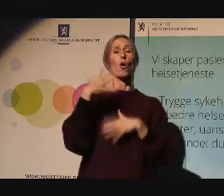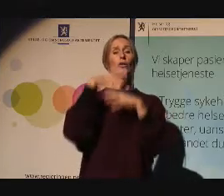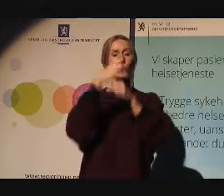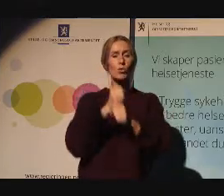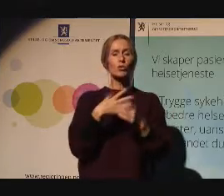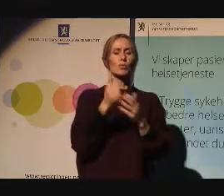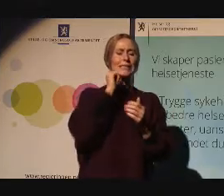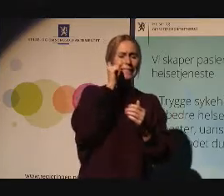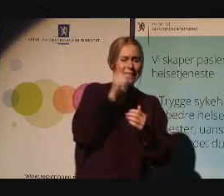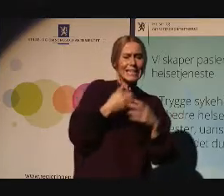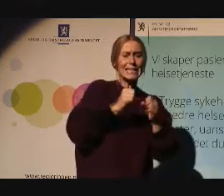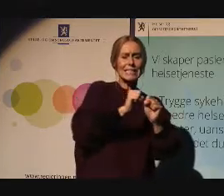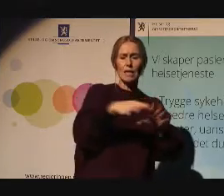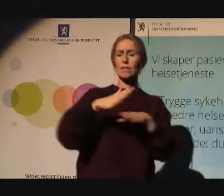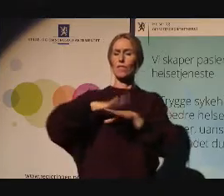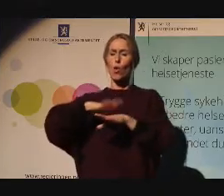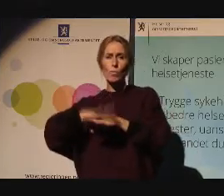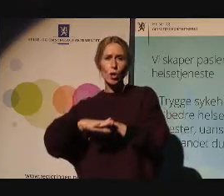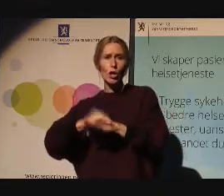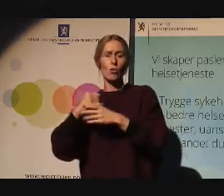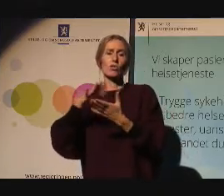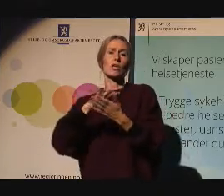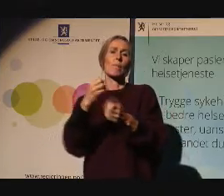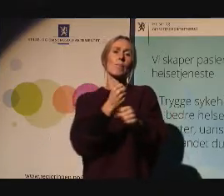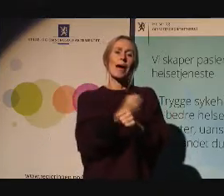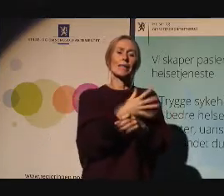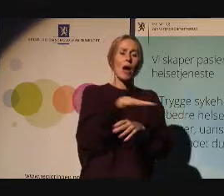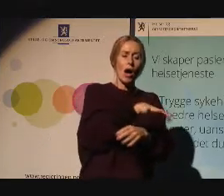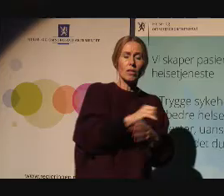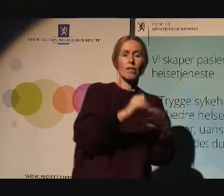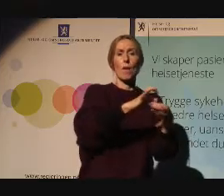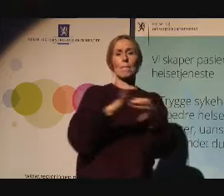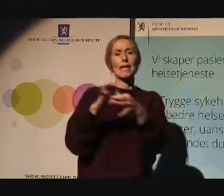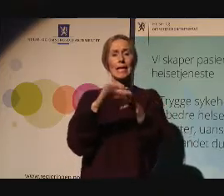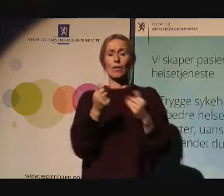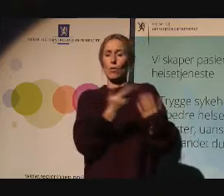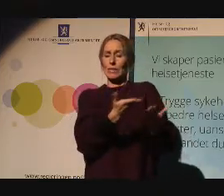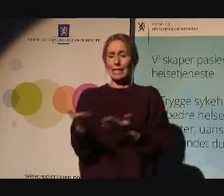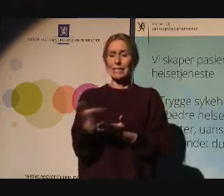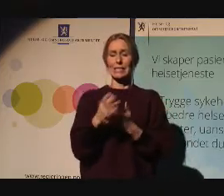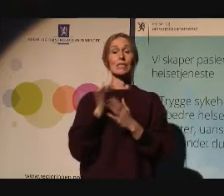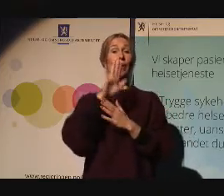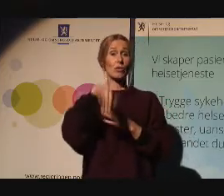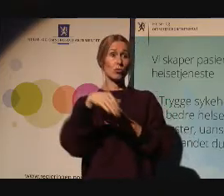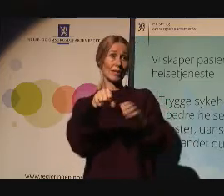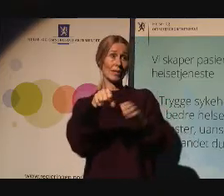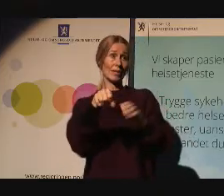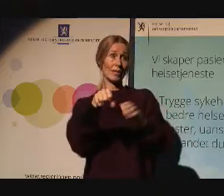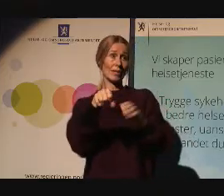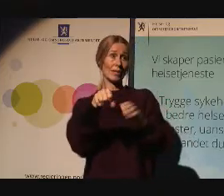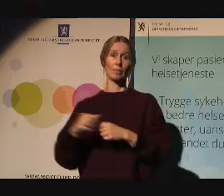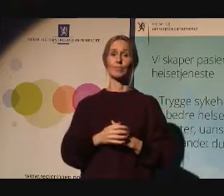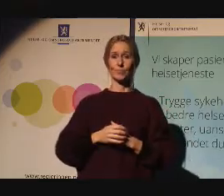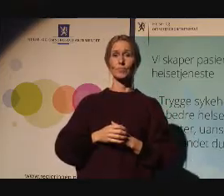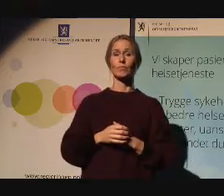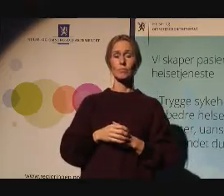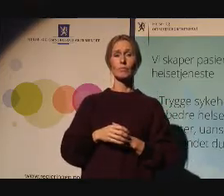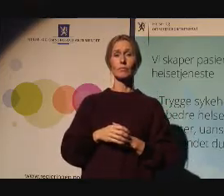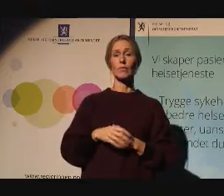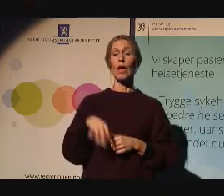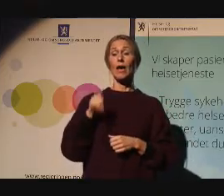innsats, forebygging og samarbeid med alle de familienære tjenestene som ute i en kommune. Den